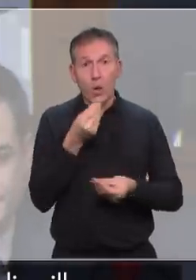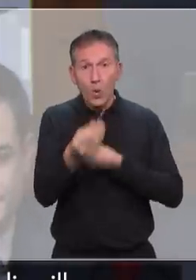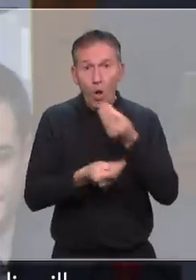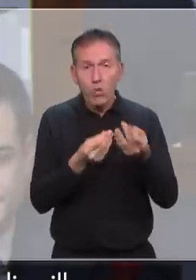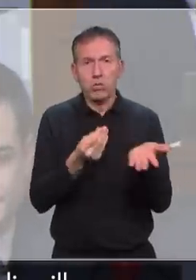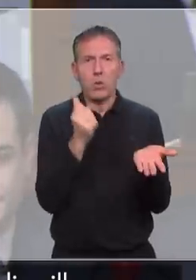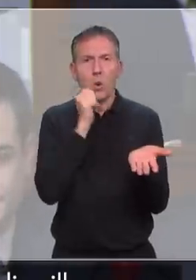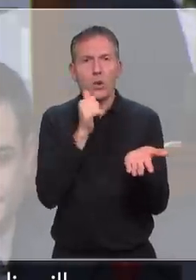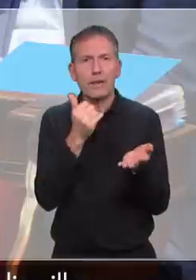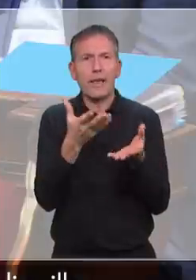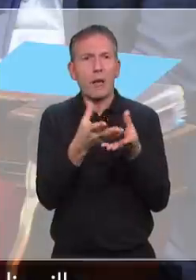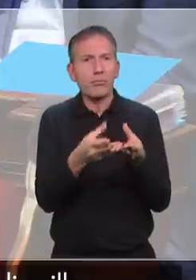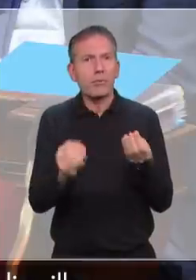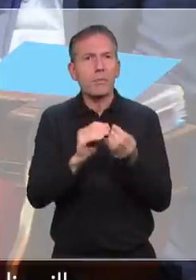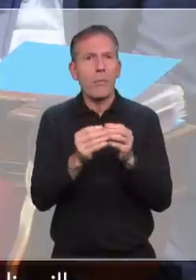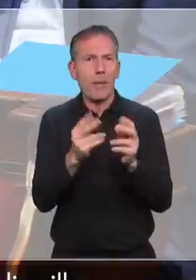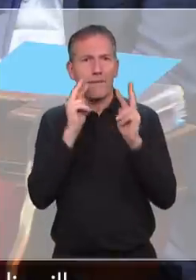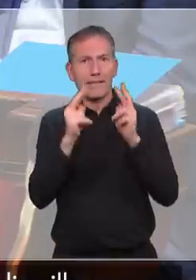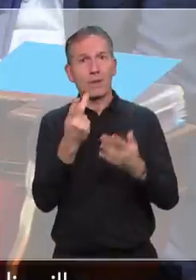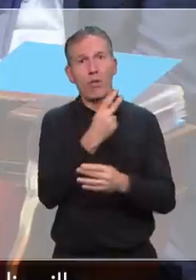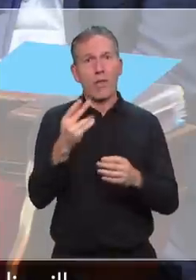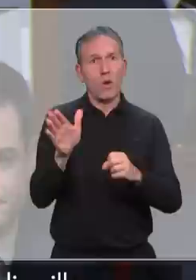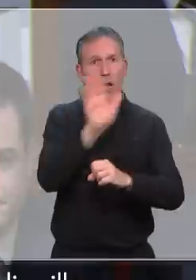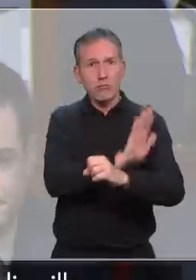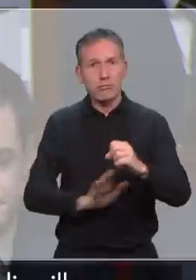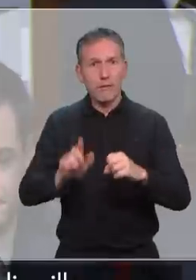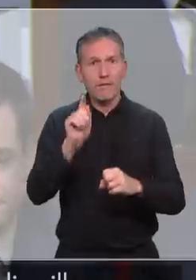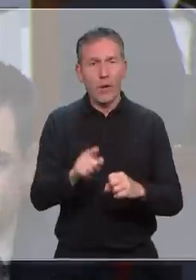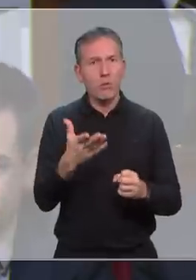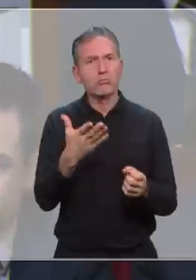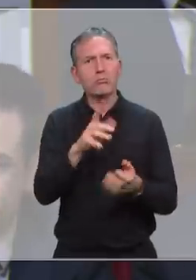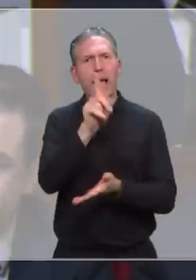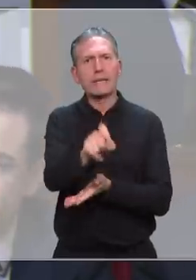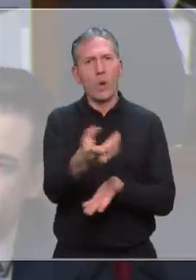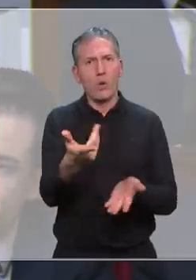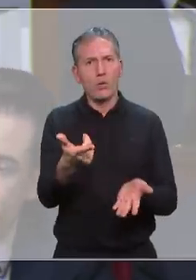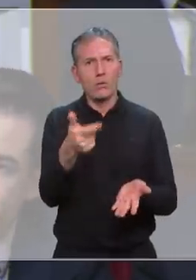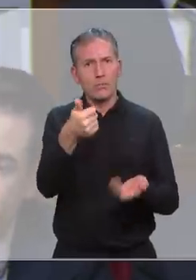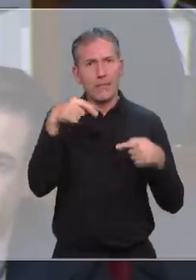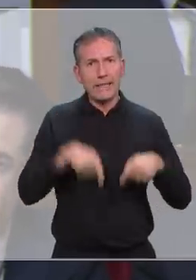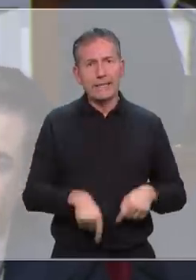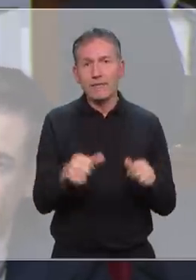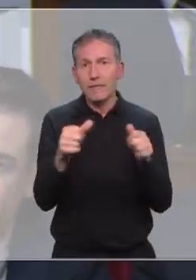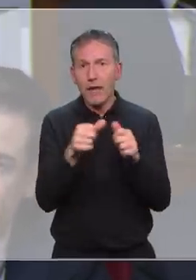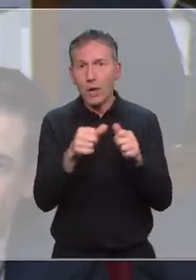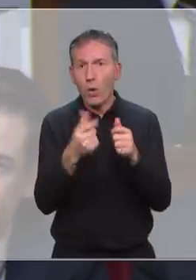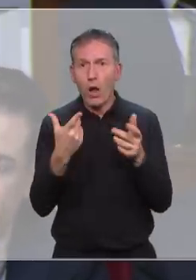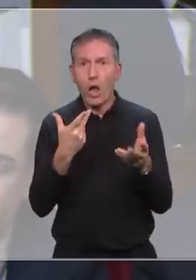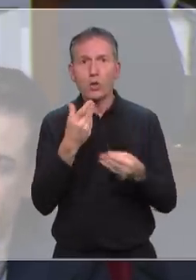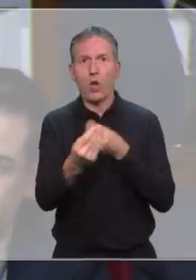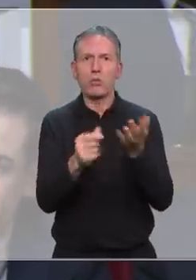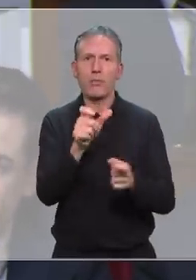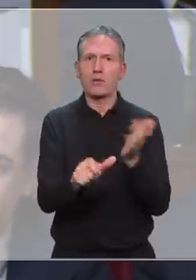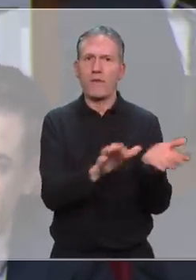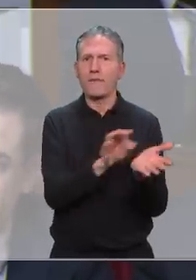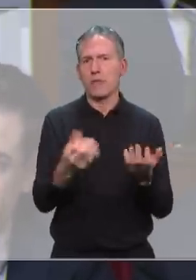quotidien avec une vision nationale. Alors, monsieur le ministre, mes questions sont simples. Que comptez-vous faire pour redonner aux Français un service